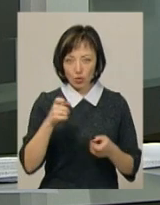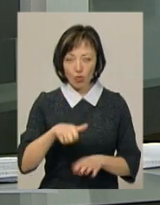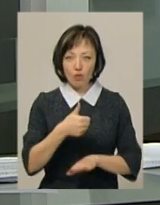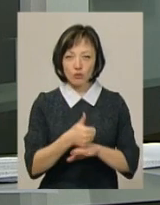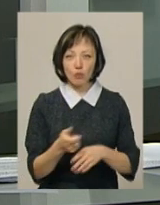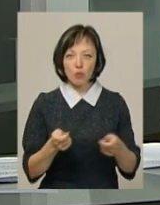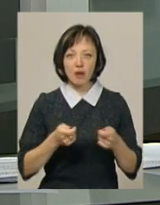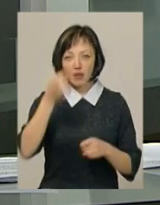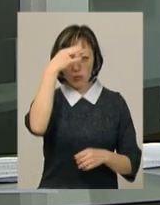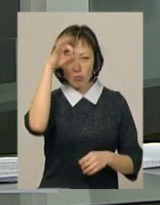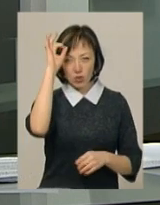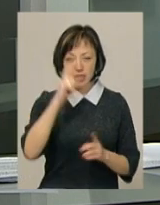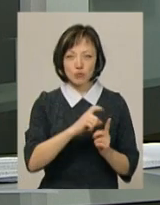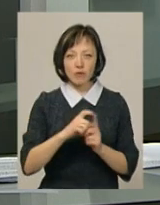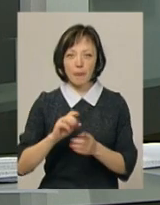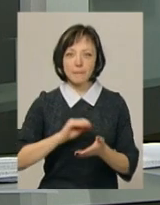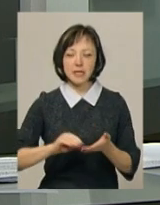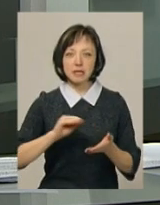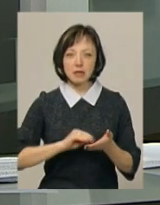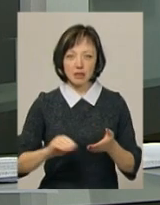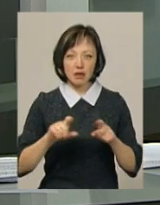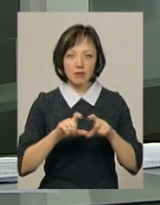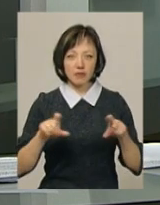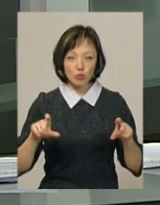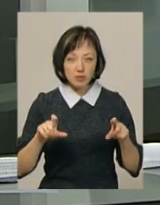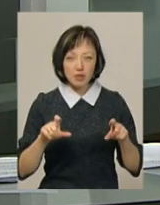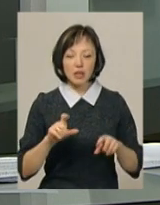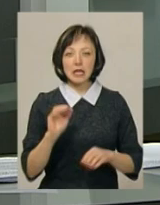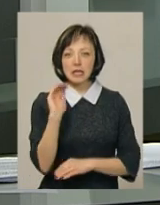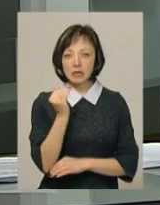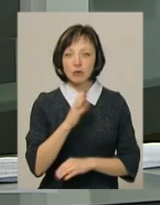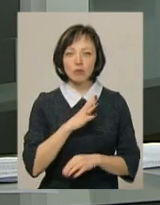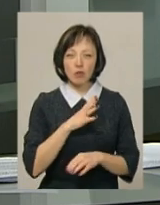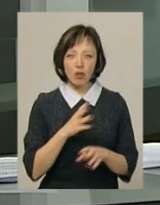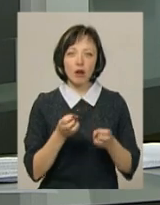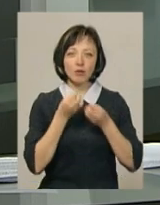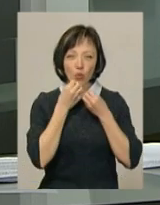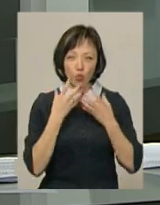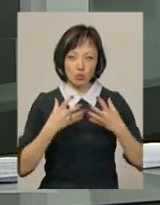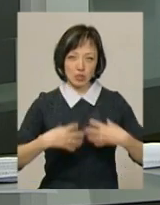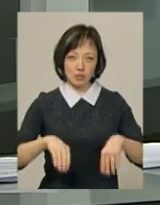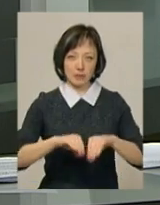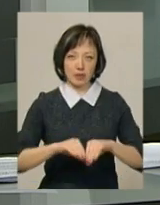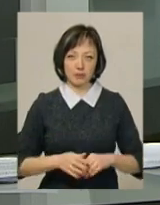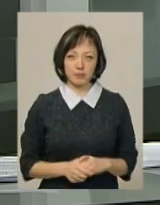головному управлінні поліції. За словами прес-секретаря відомства Інни Глеги, дитина була з благополучної сім'ї.